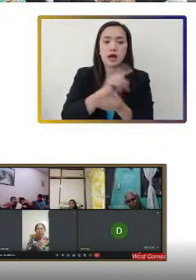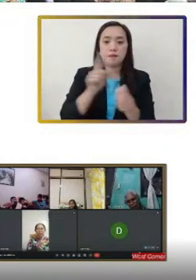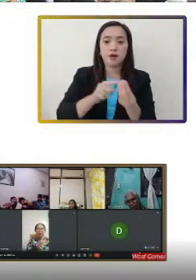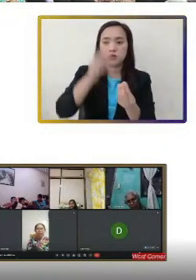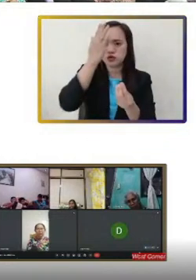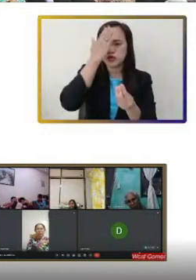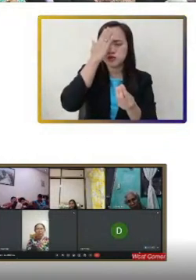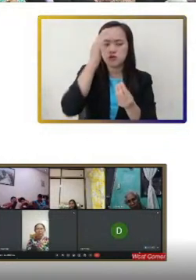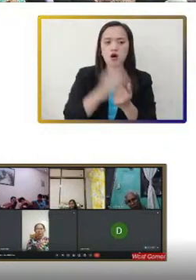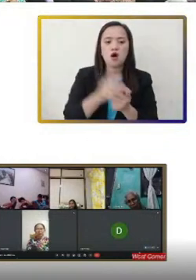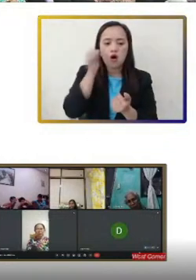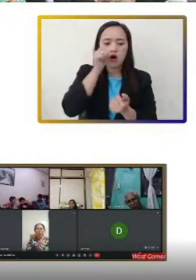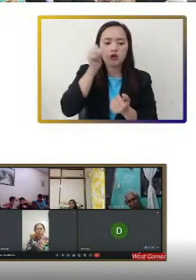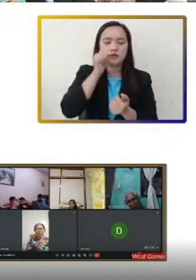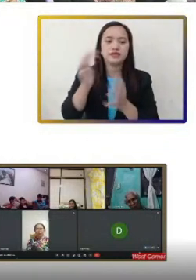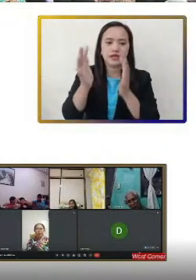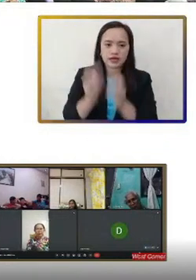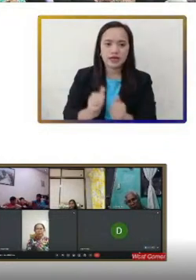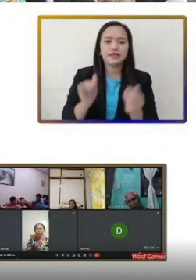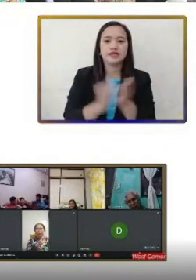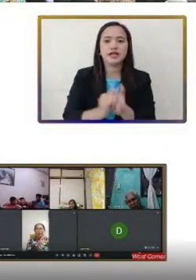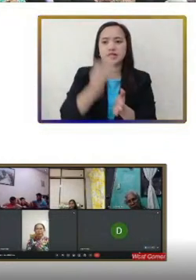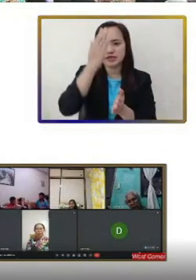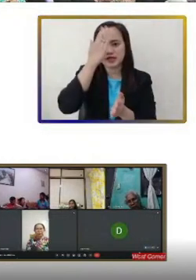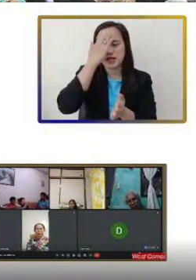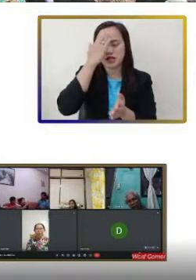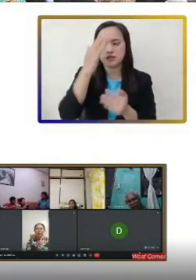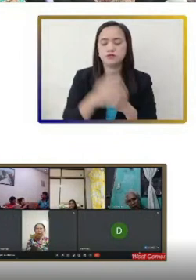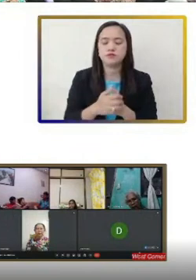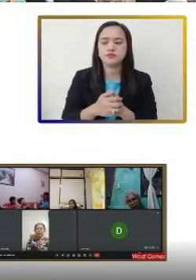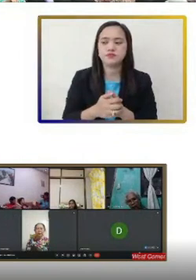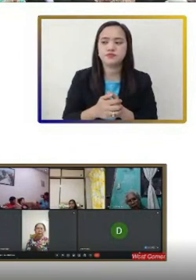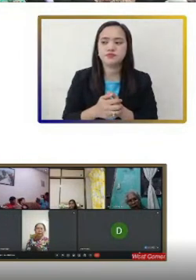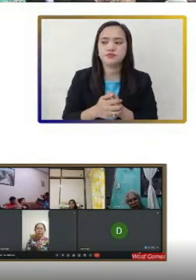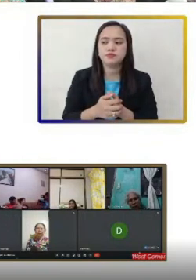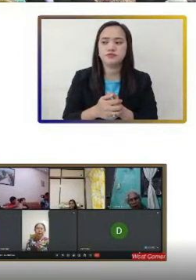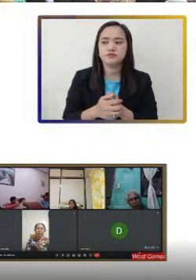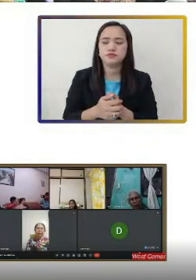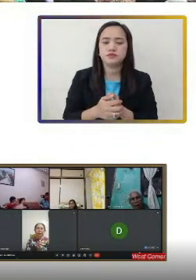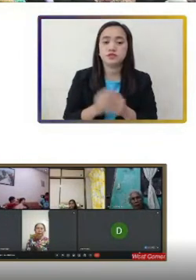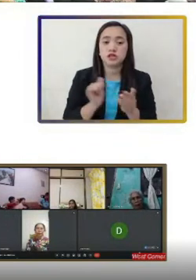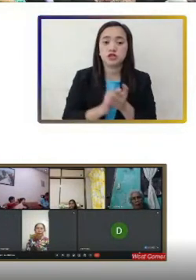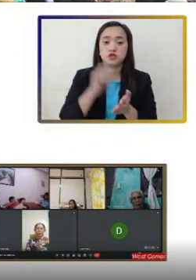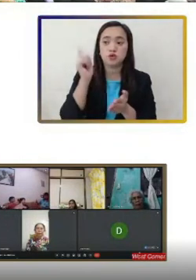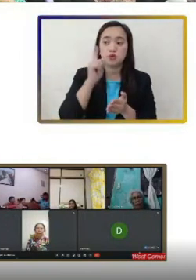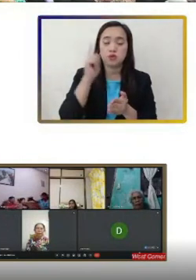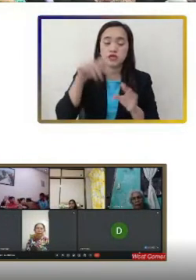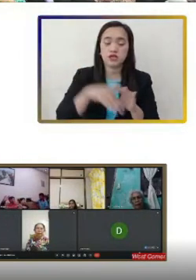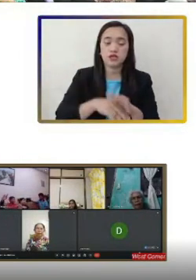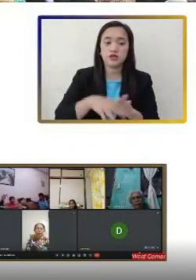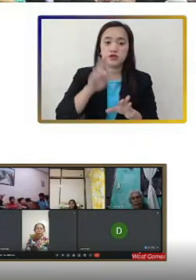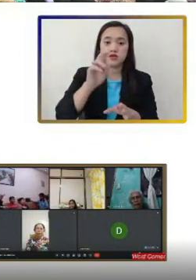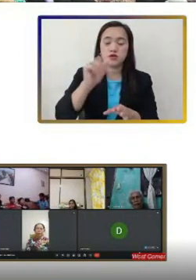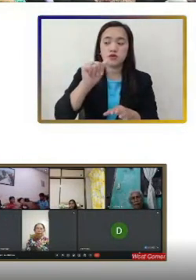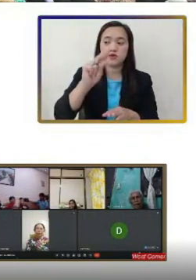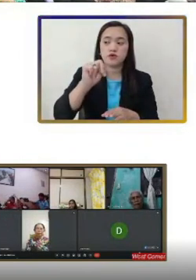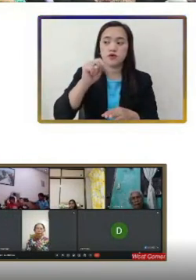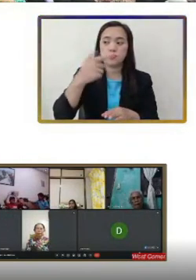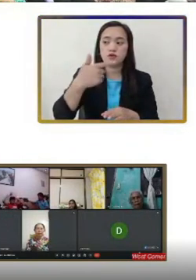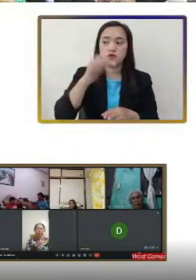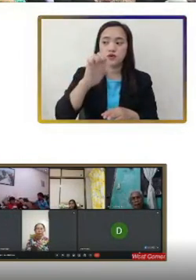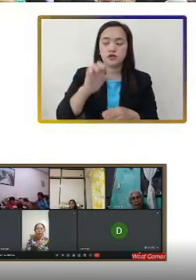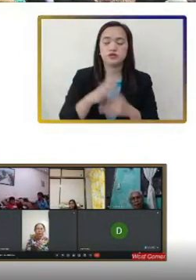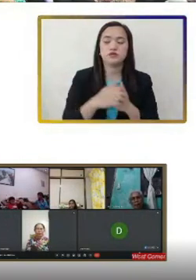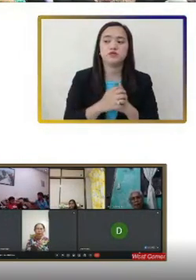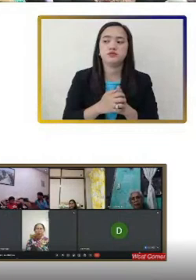of the opportunity, sabi niya. So, ganun lagi. Sa range lamang po yun. Kaya hindi ako matakaw sa ganun kasi hindi